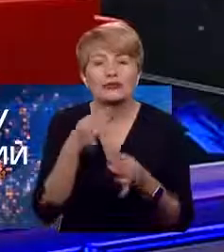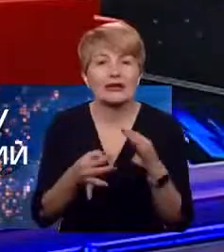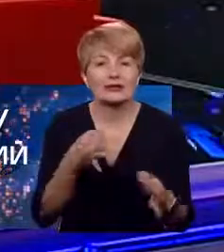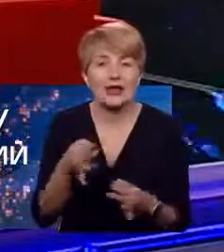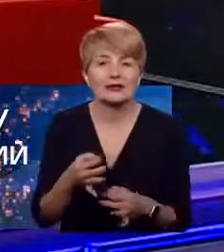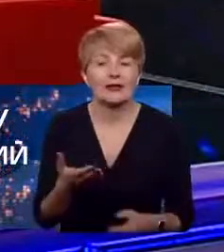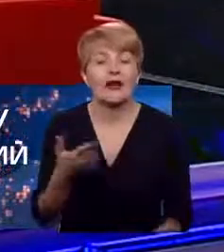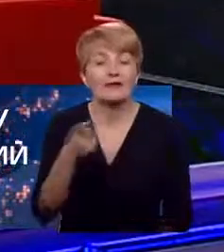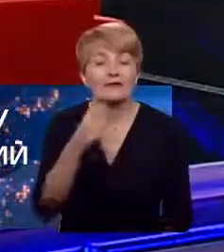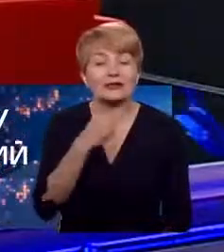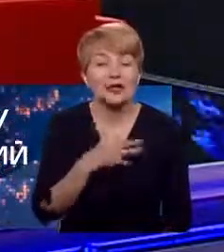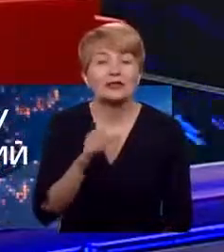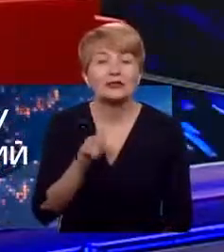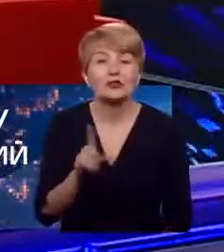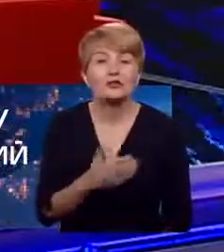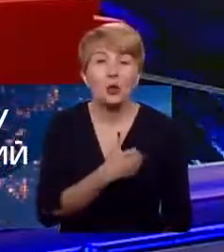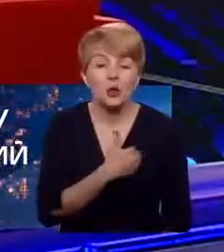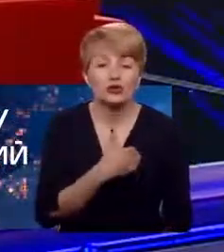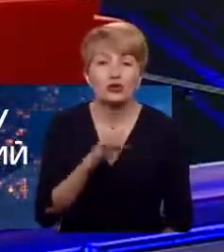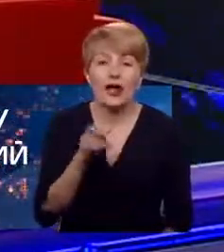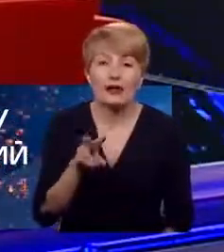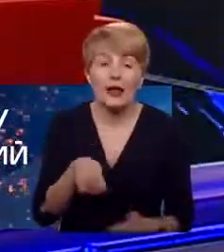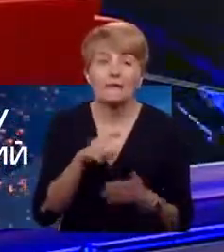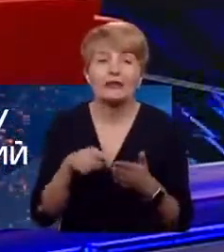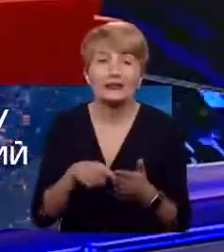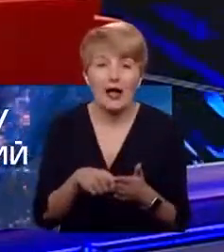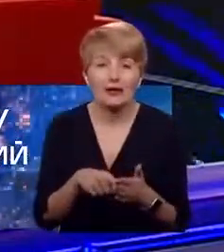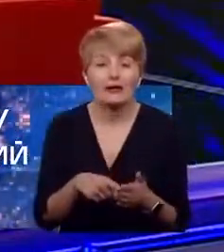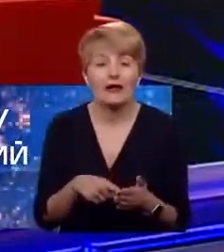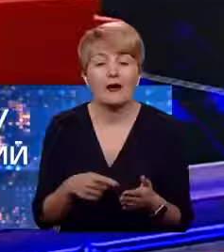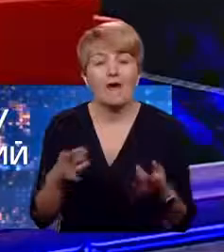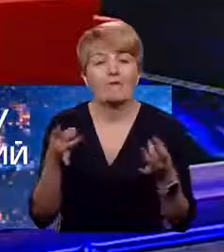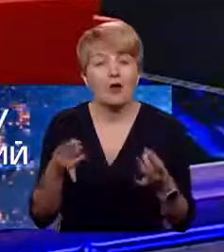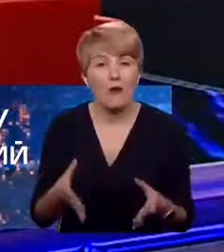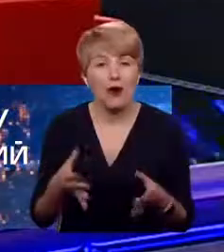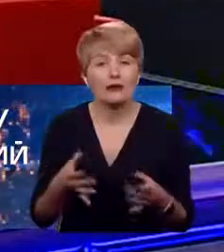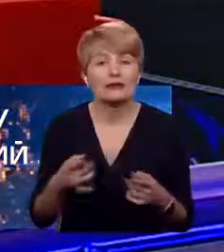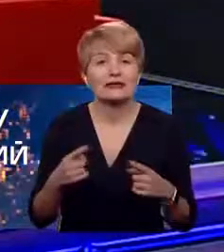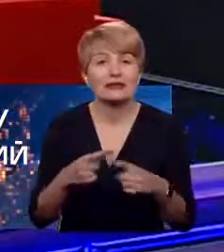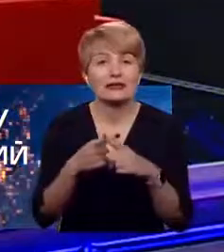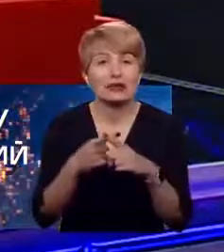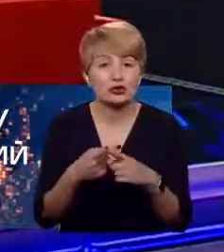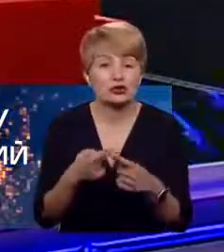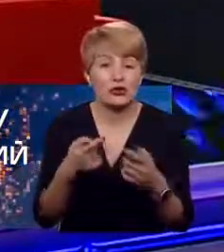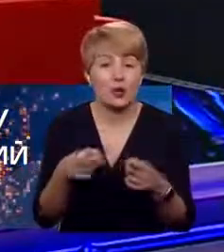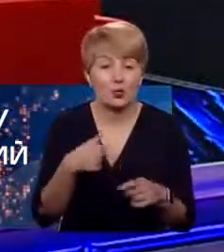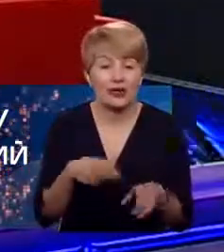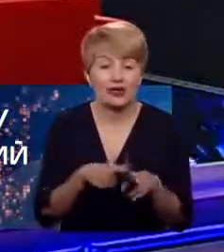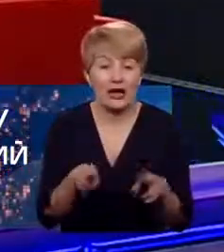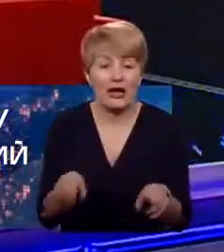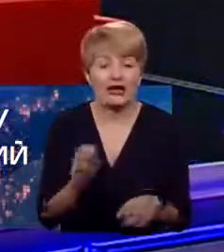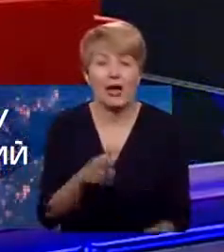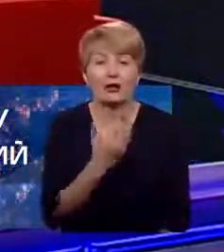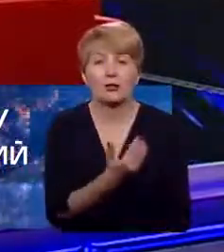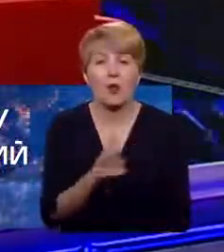Ви скажете те, що ви хочете, але питання формальне, технічне у мене таке саме, як до пана